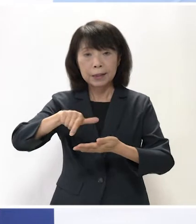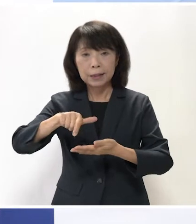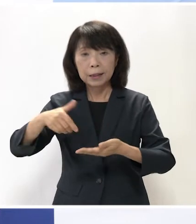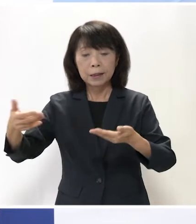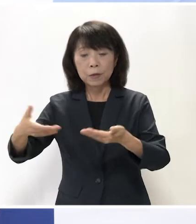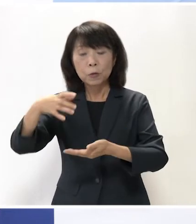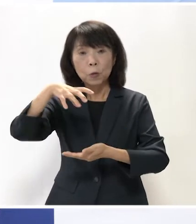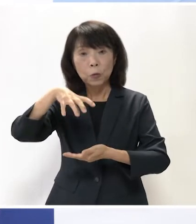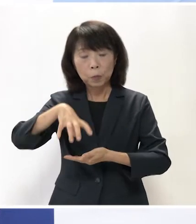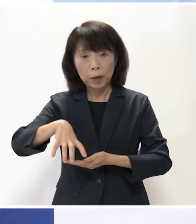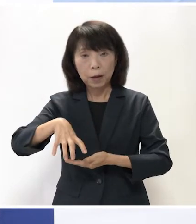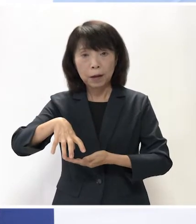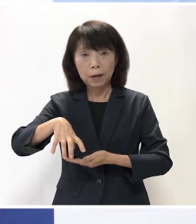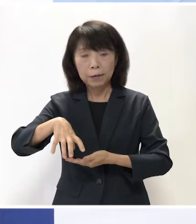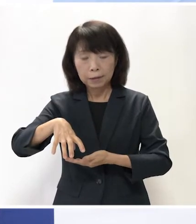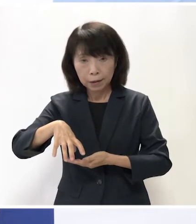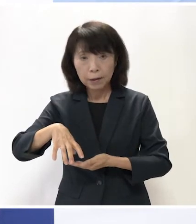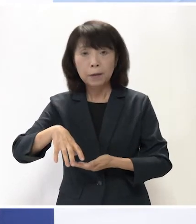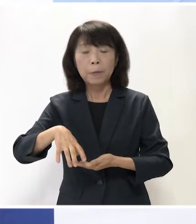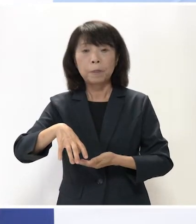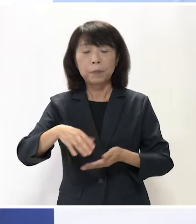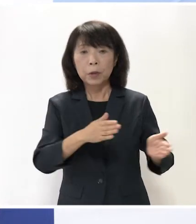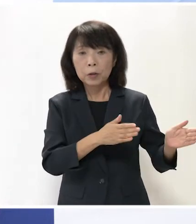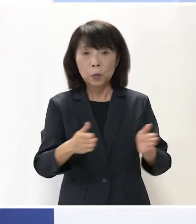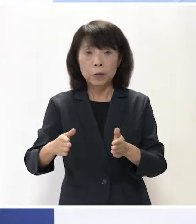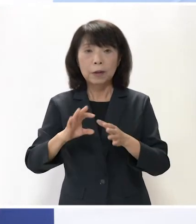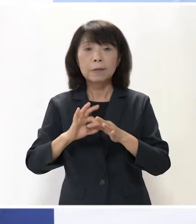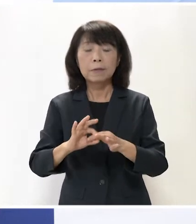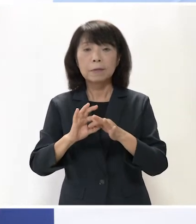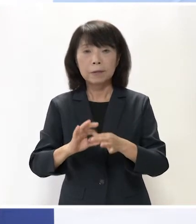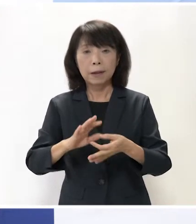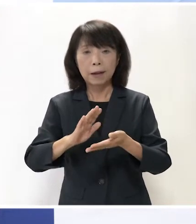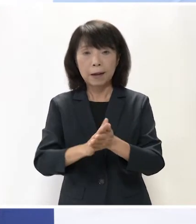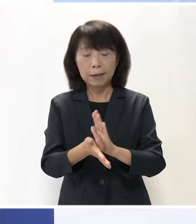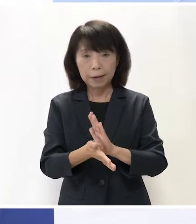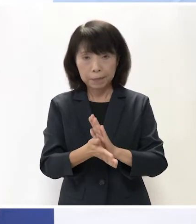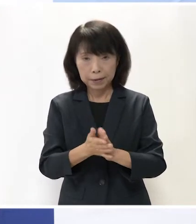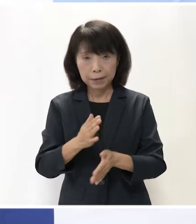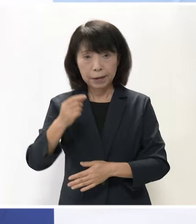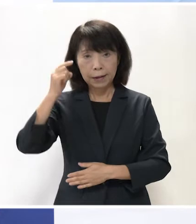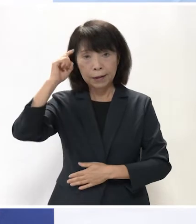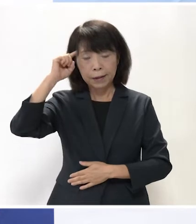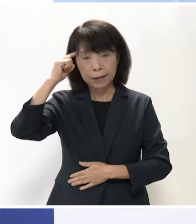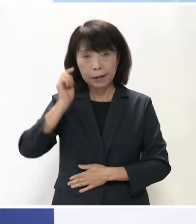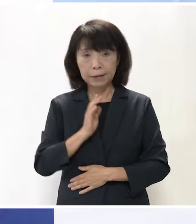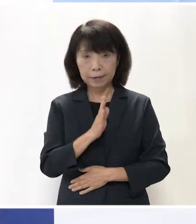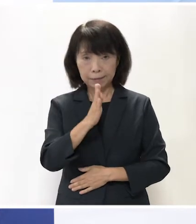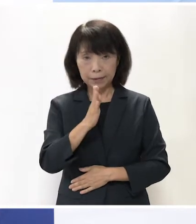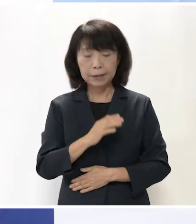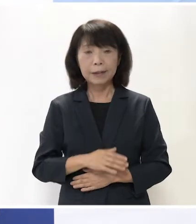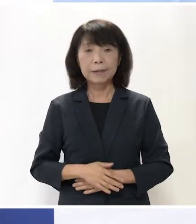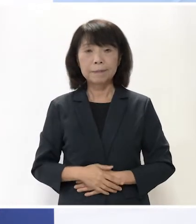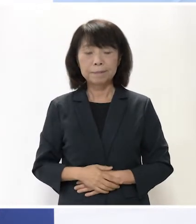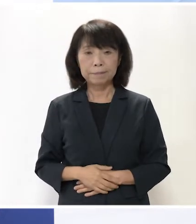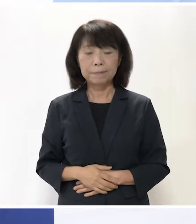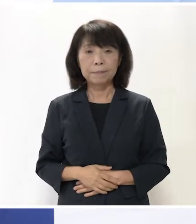職場などで風水害の備えについて、改めて考える機会として